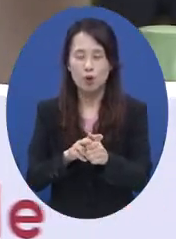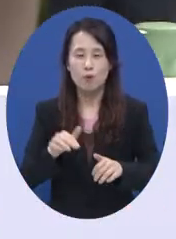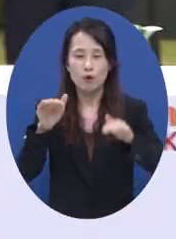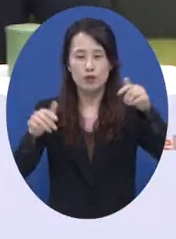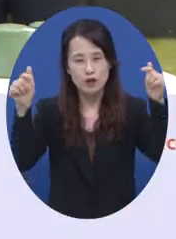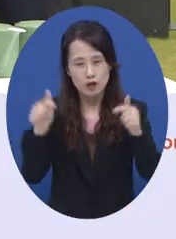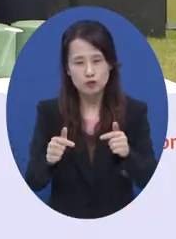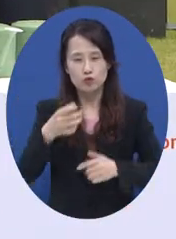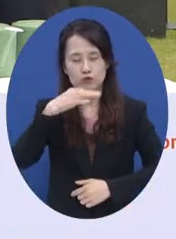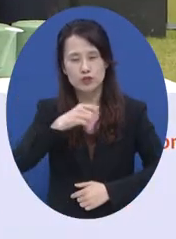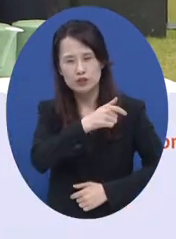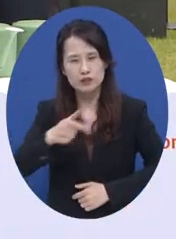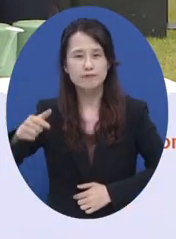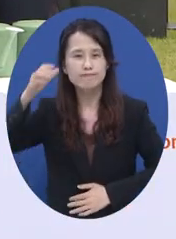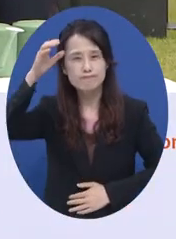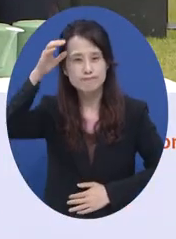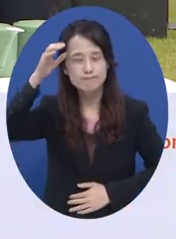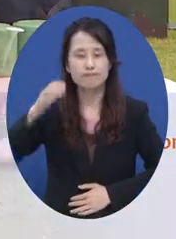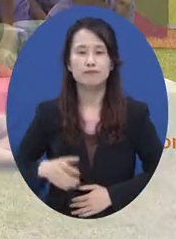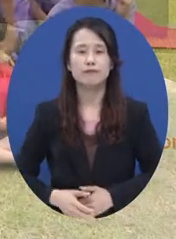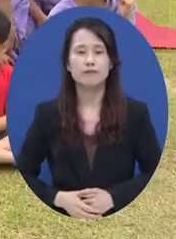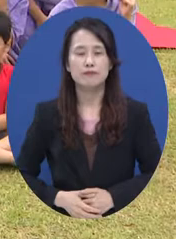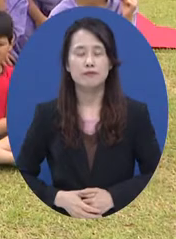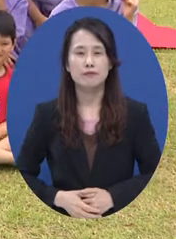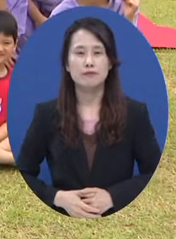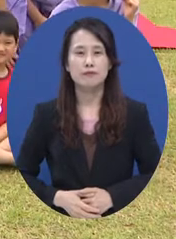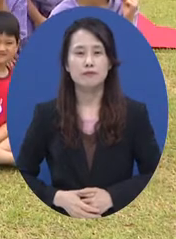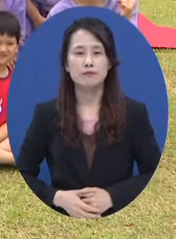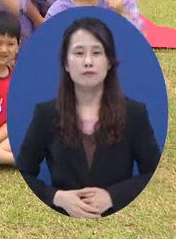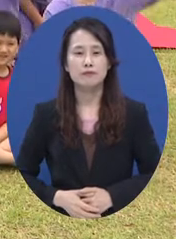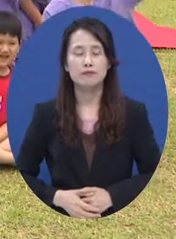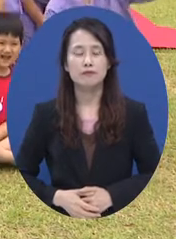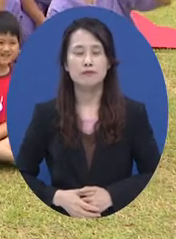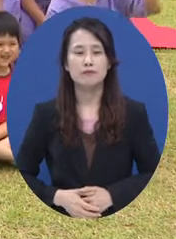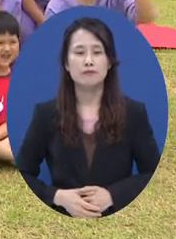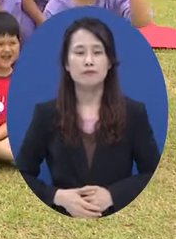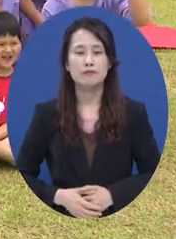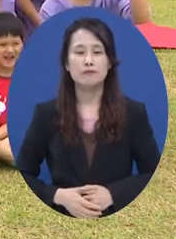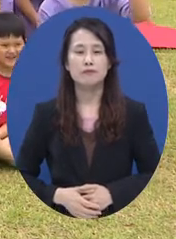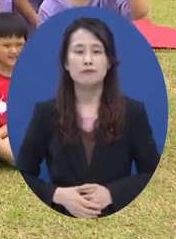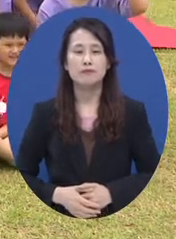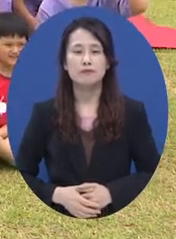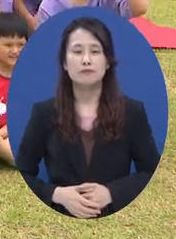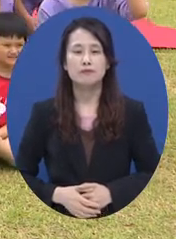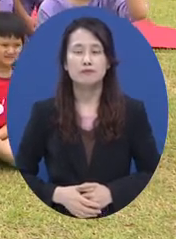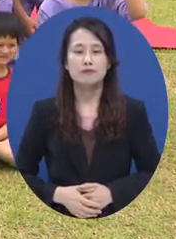격차 해소에 큰 보탬이 될 것으로 보입니다. 경기 GTV 구영슬입니다.